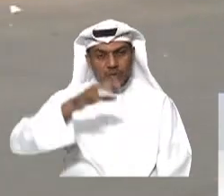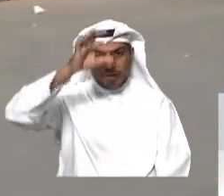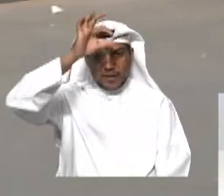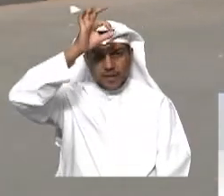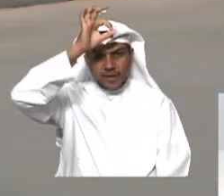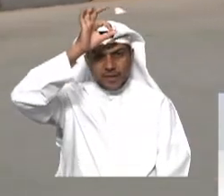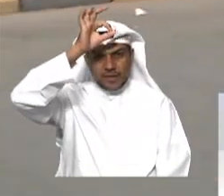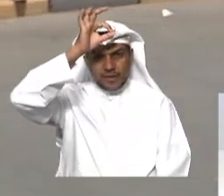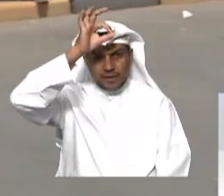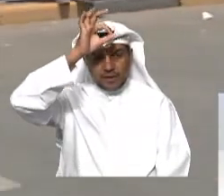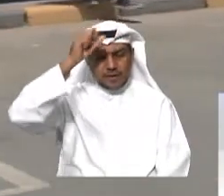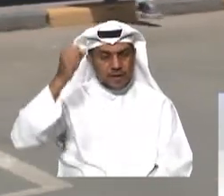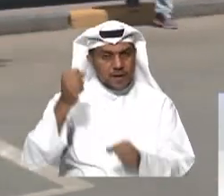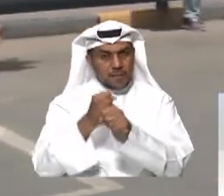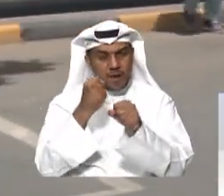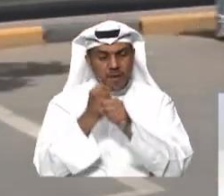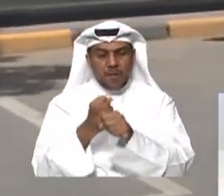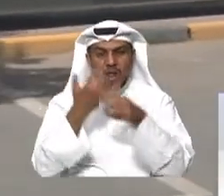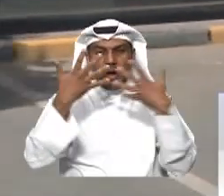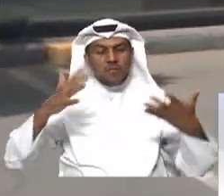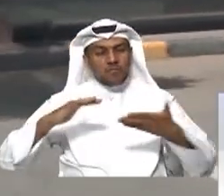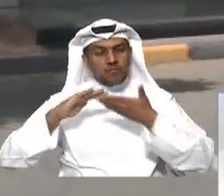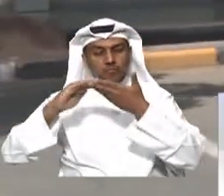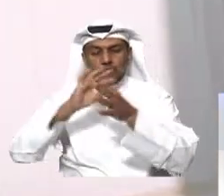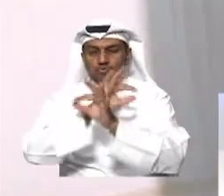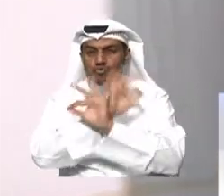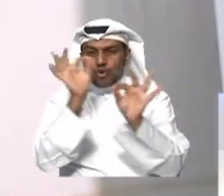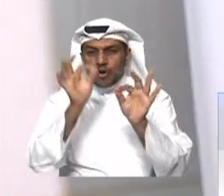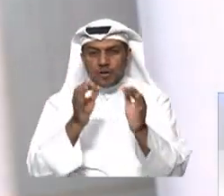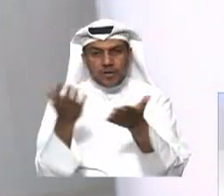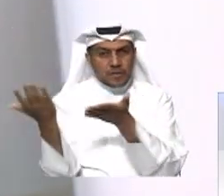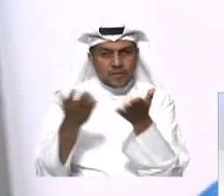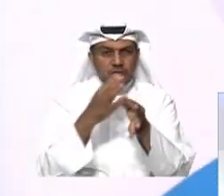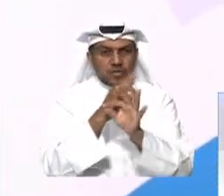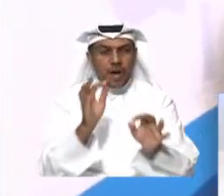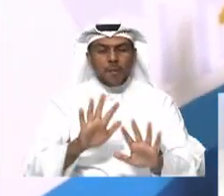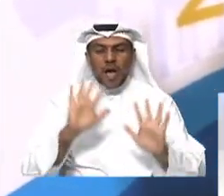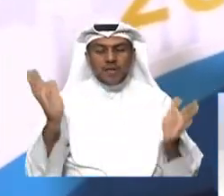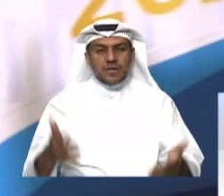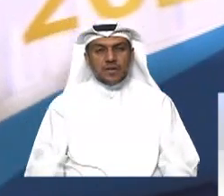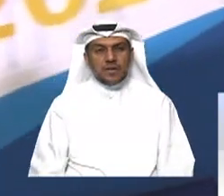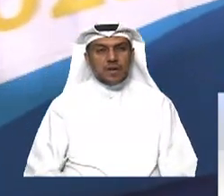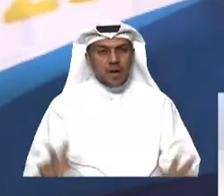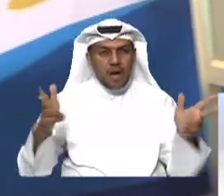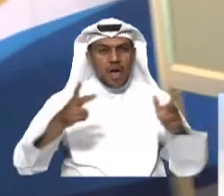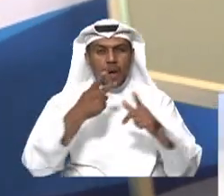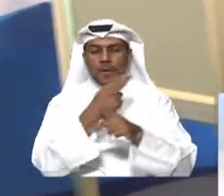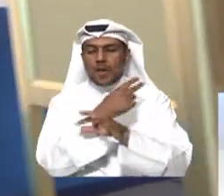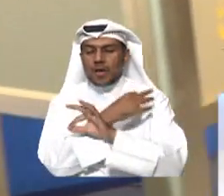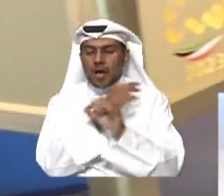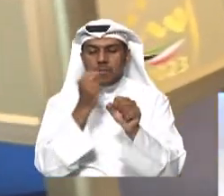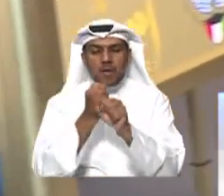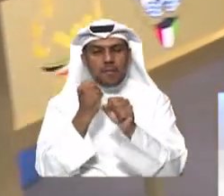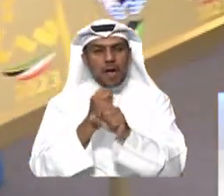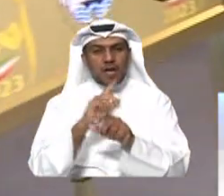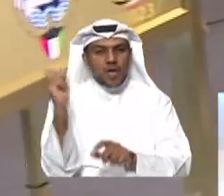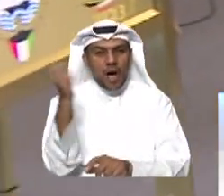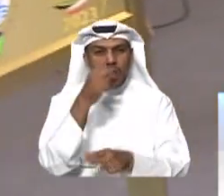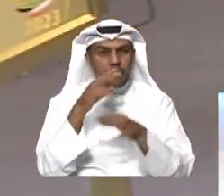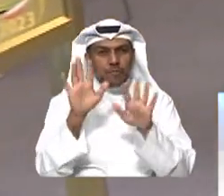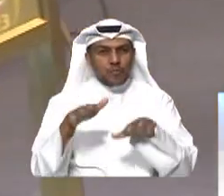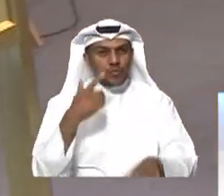بدورها وفرت كل سبل الراحه للمرشحين ولوسائل الاعلام المحليه والعالميه